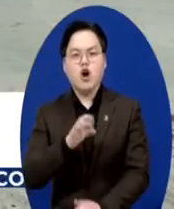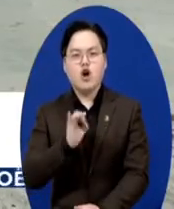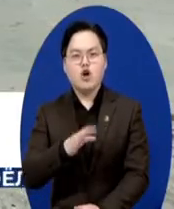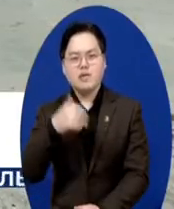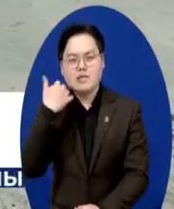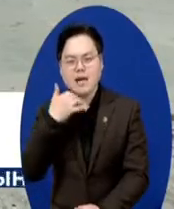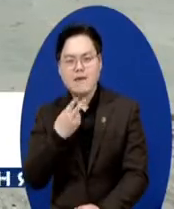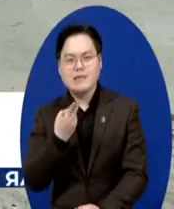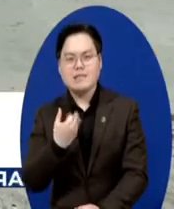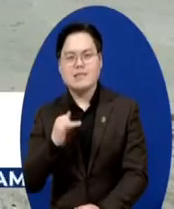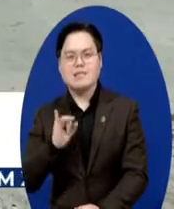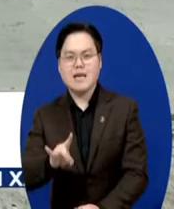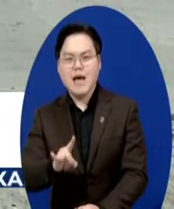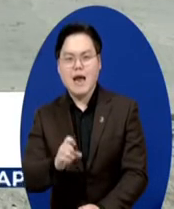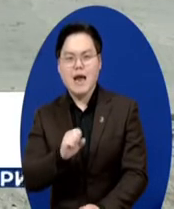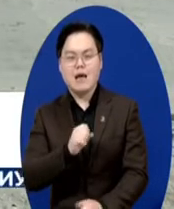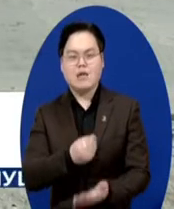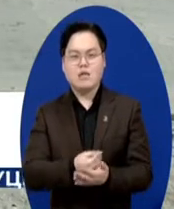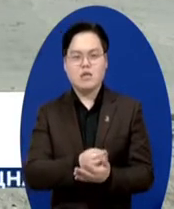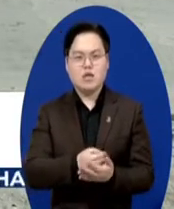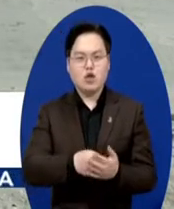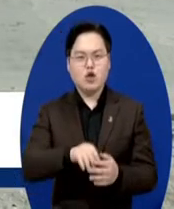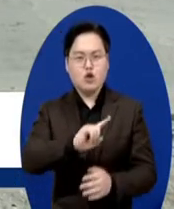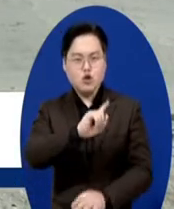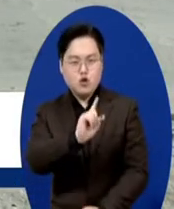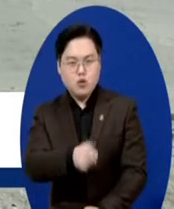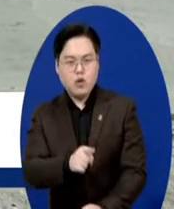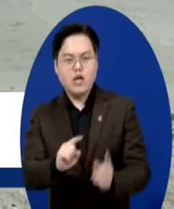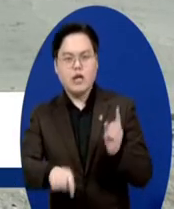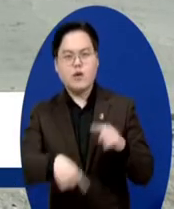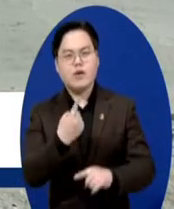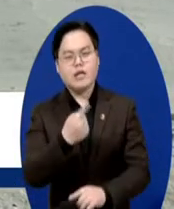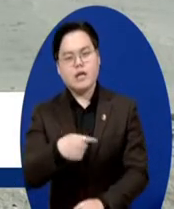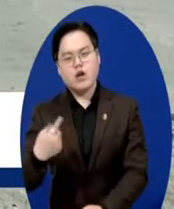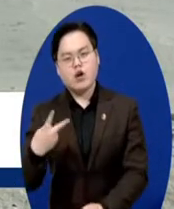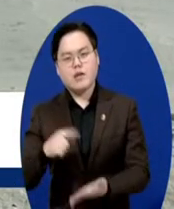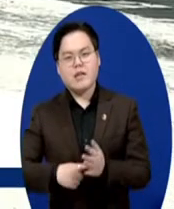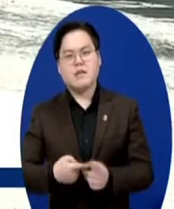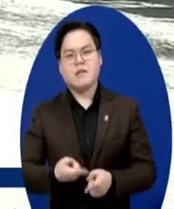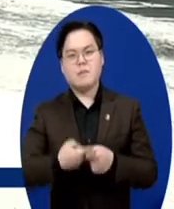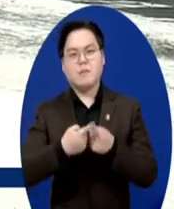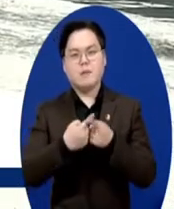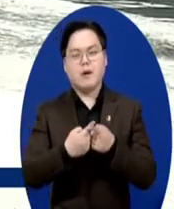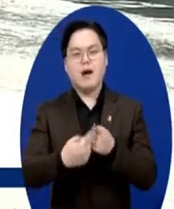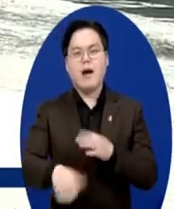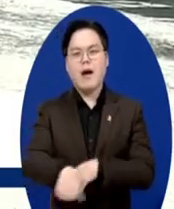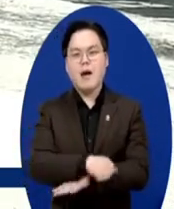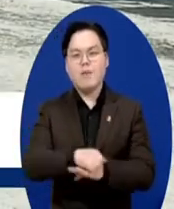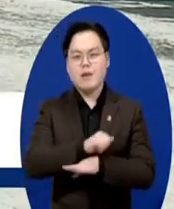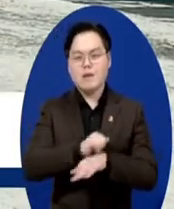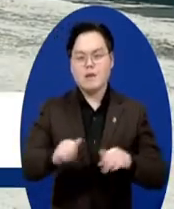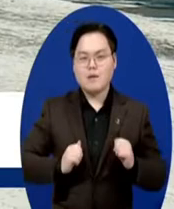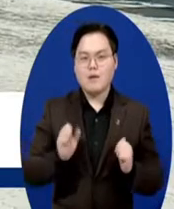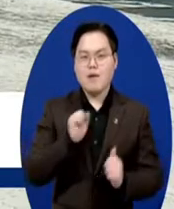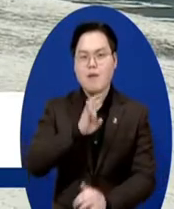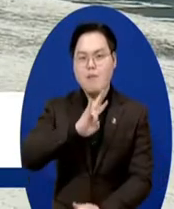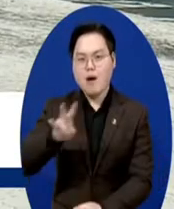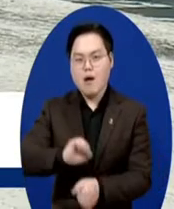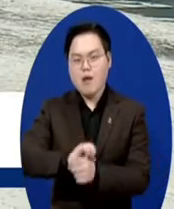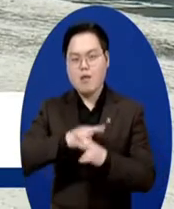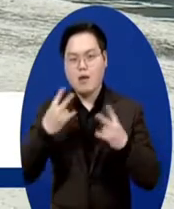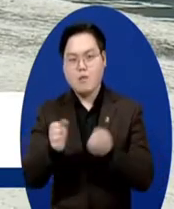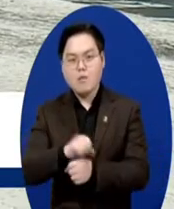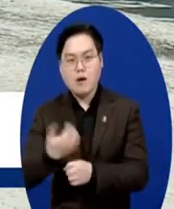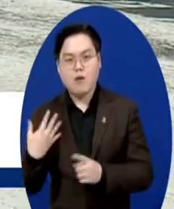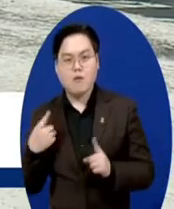хөрс бохирдол, цайрын агуулмж, зарим цэгт зөвшөөрөгдөх хэмжээнээс нэгээс дахин их байгаа юм. Иймээс аймгийн иргэд болоод ажгуулхуй нэг зүйд